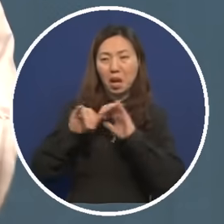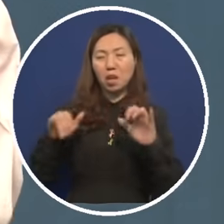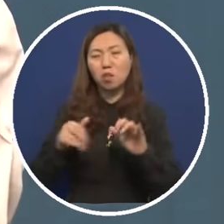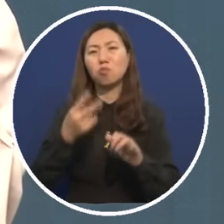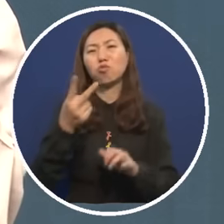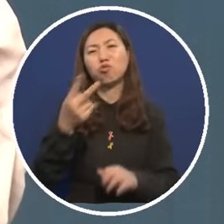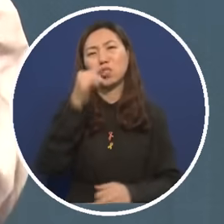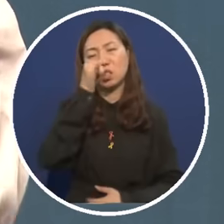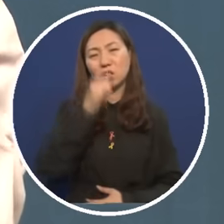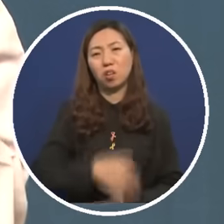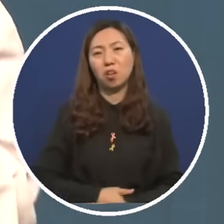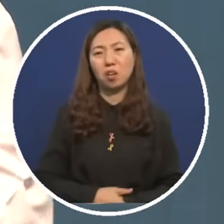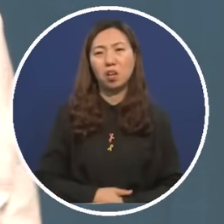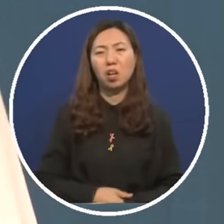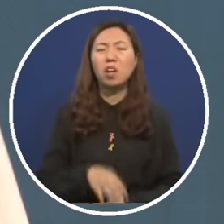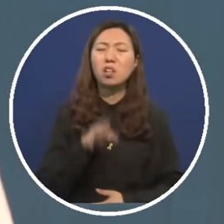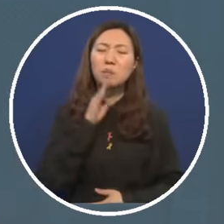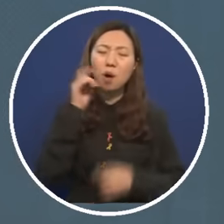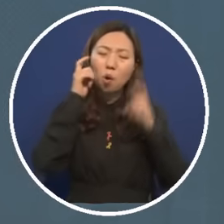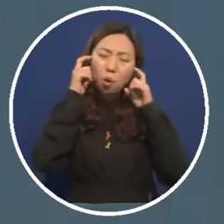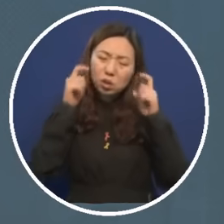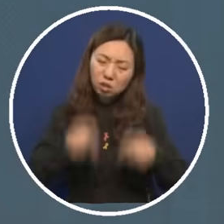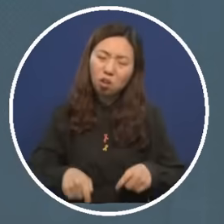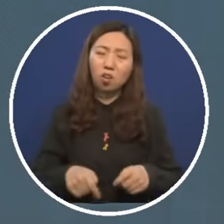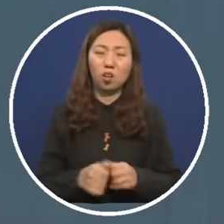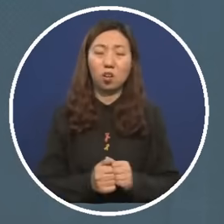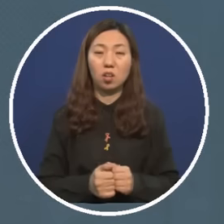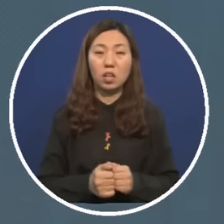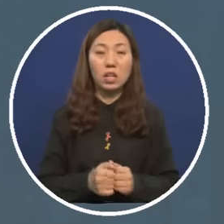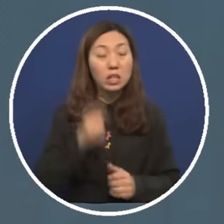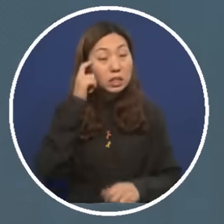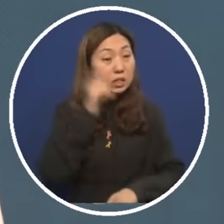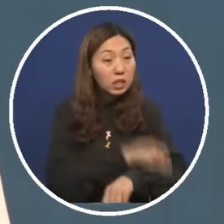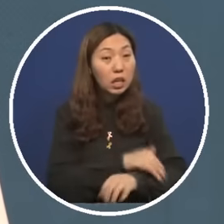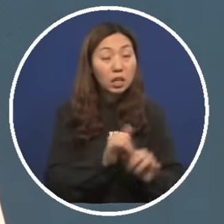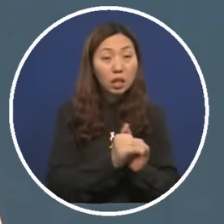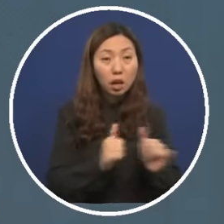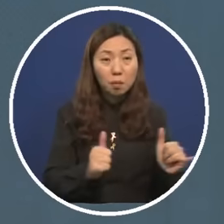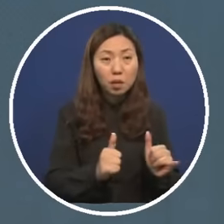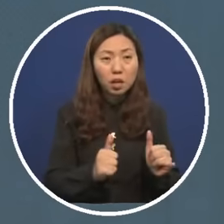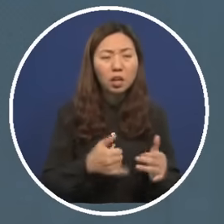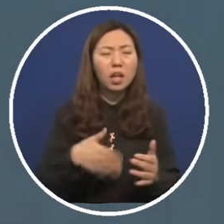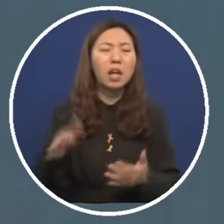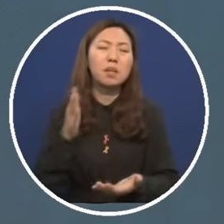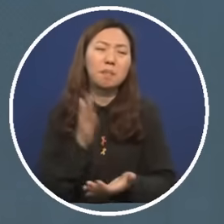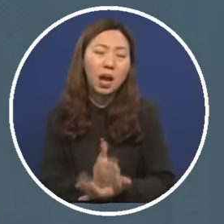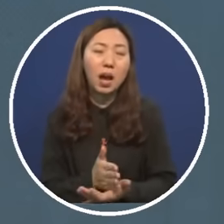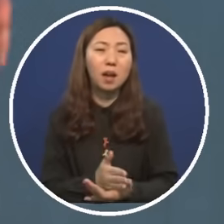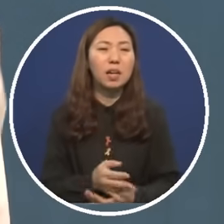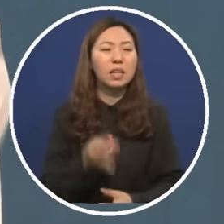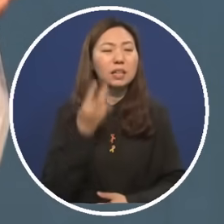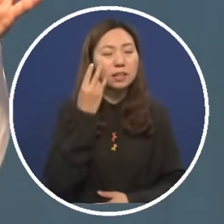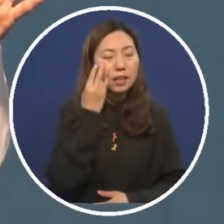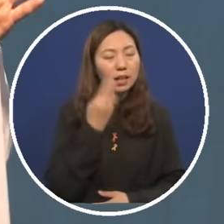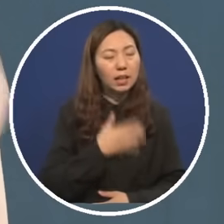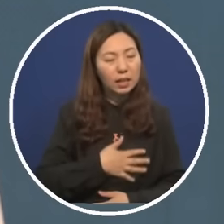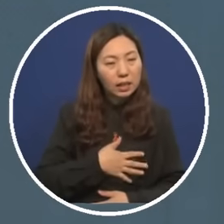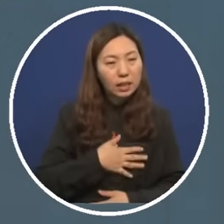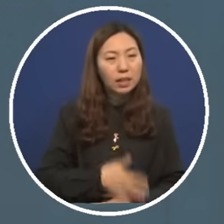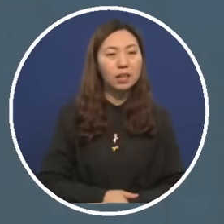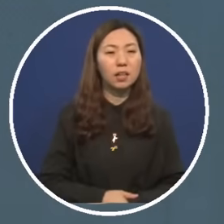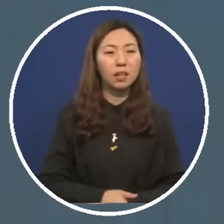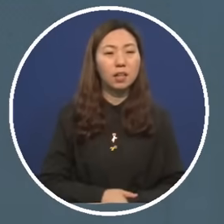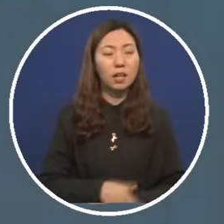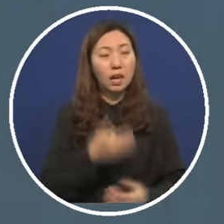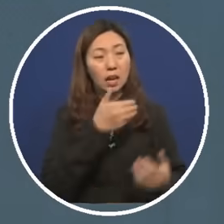여러분들이 조금만 이건 어리석은 자고 지혜롭다면 어떻게 하냐. 나가지 마라. 그럼 네. 이렇게. 간섭을 안 해요. 그거는